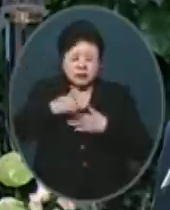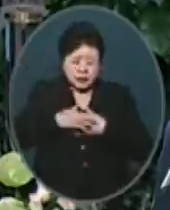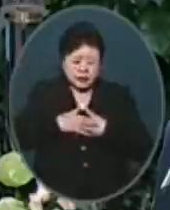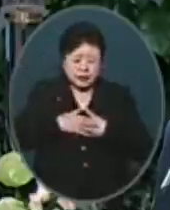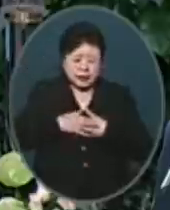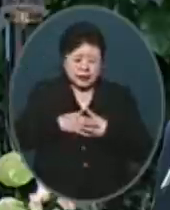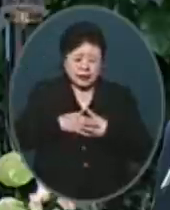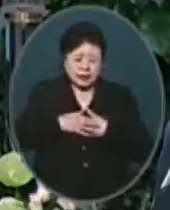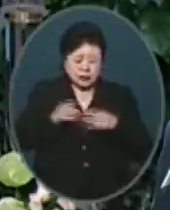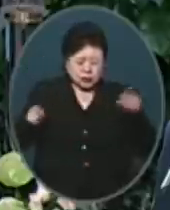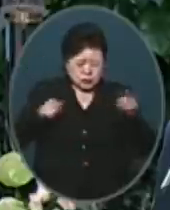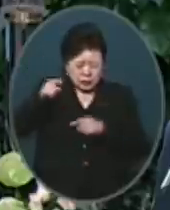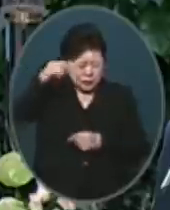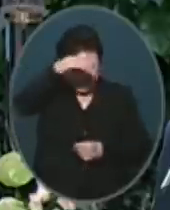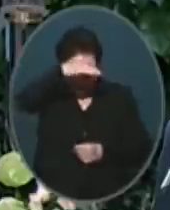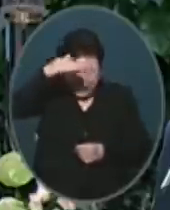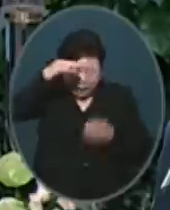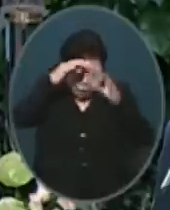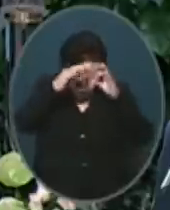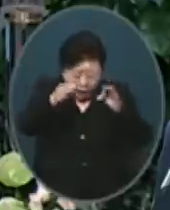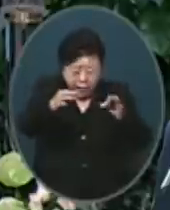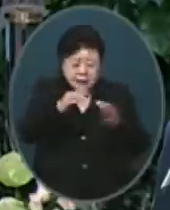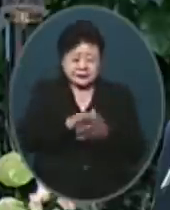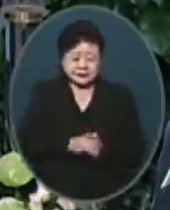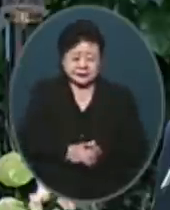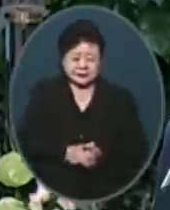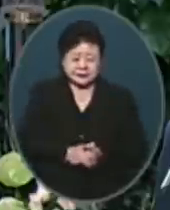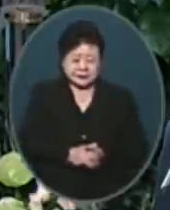곳에서 동서남북을 바라보라.